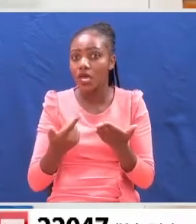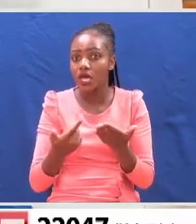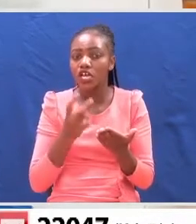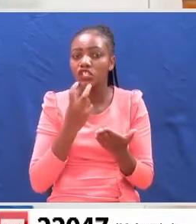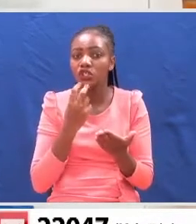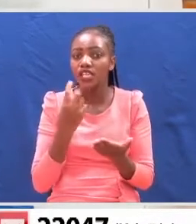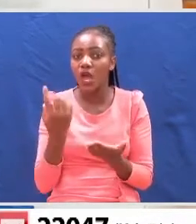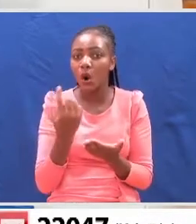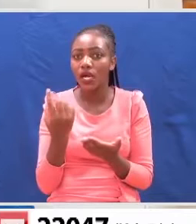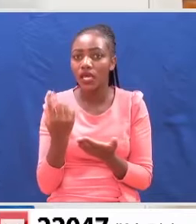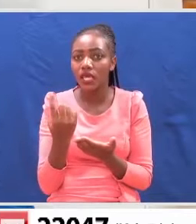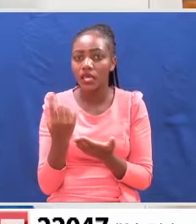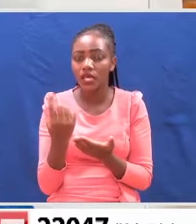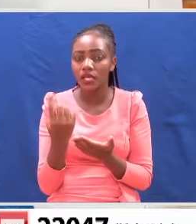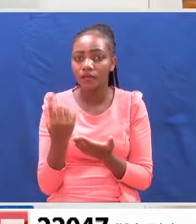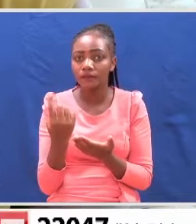Jumanne